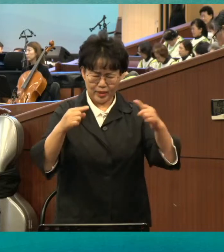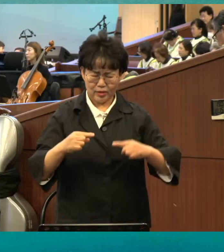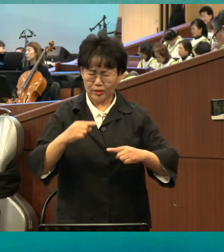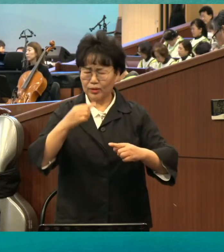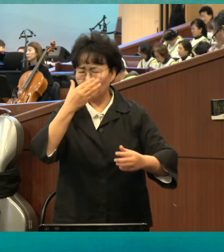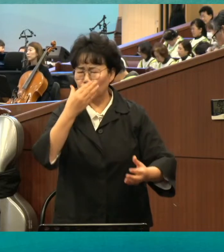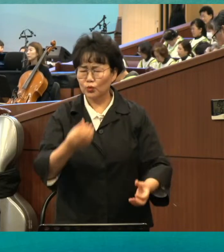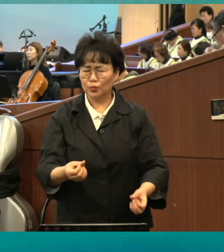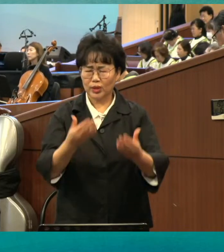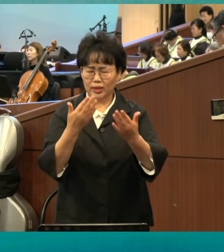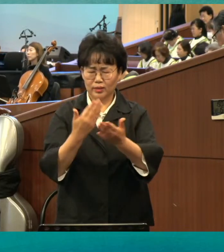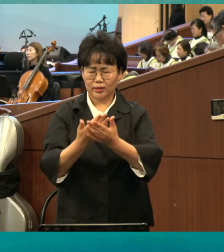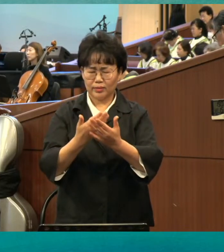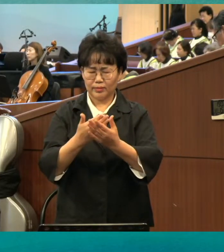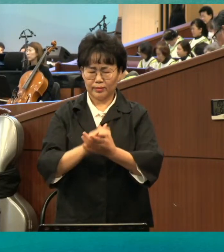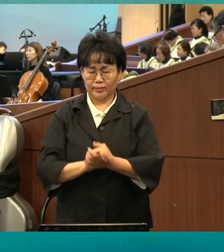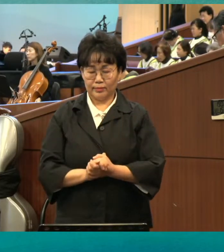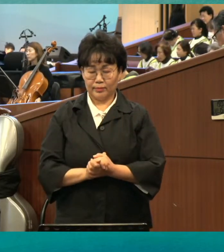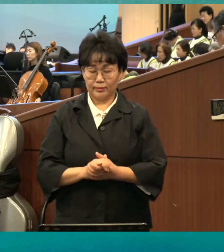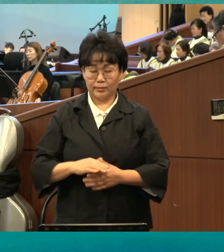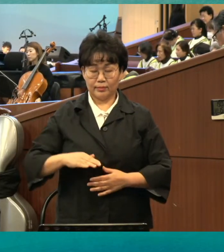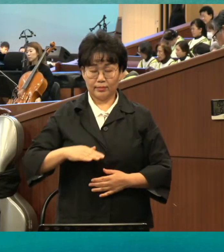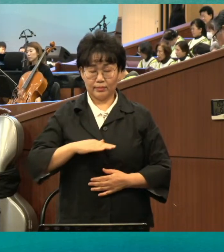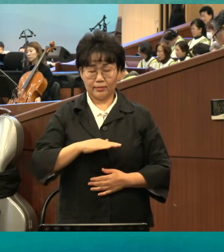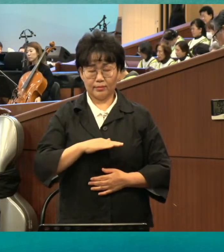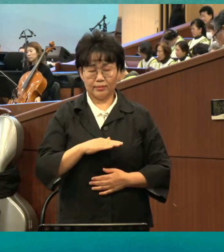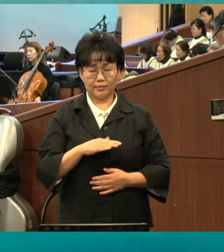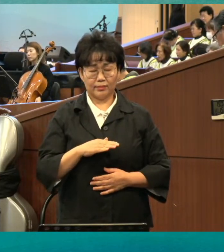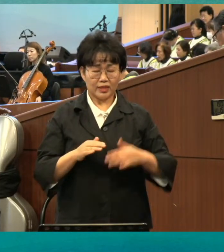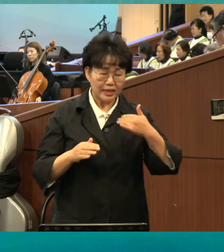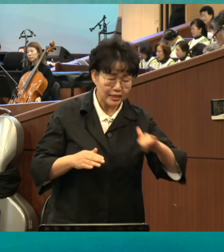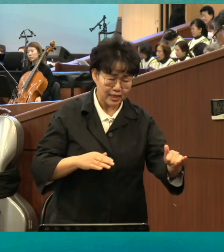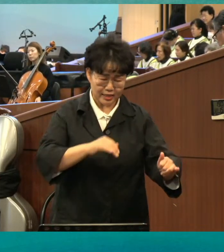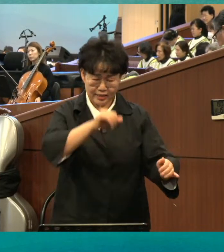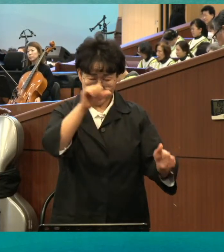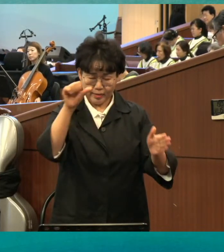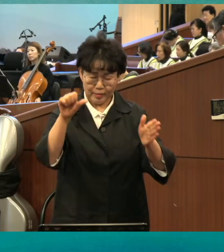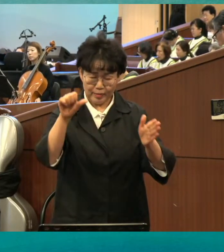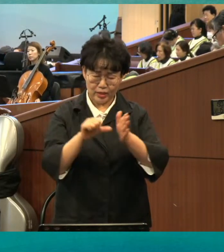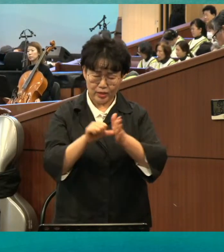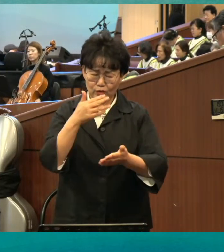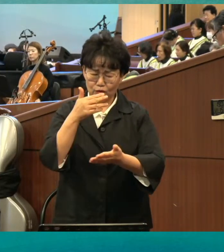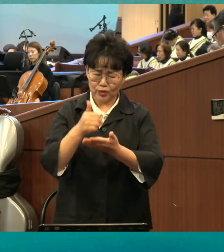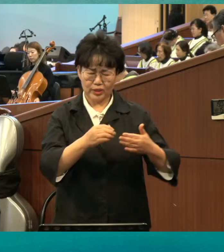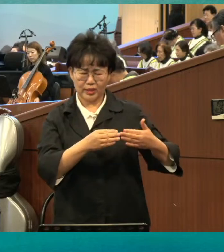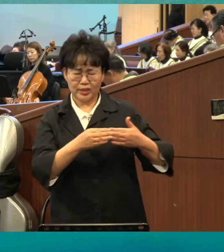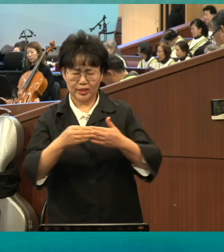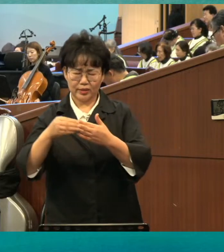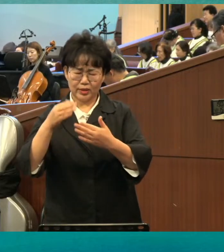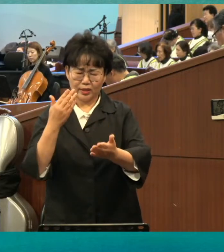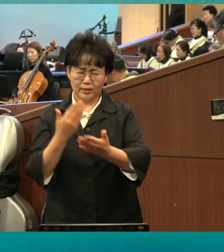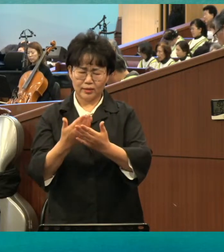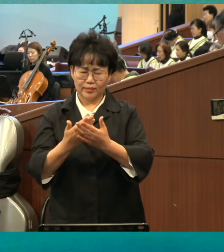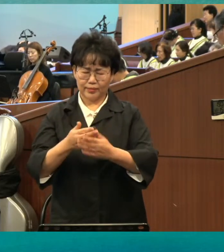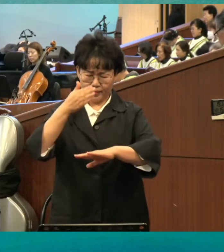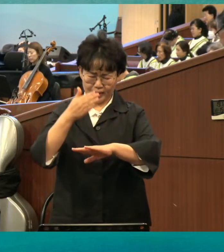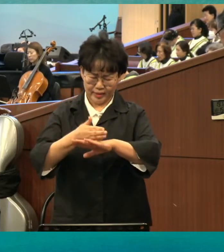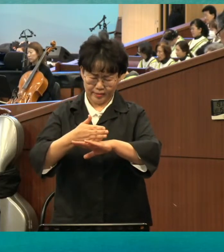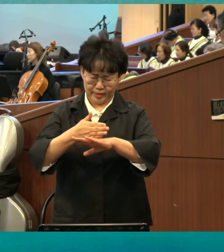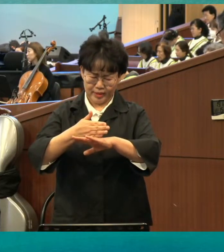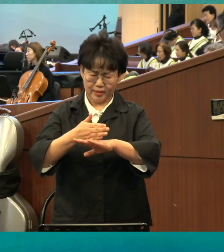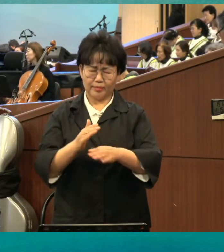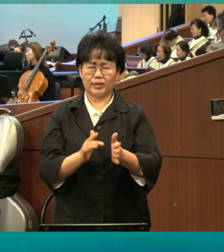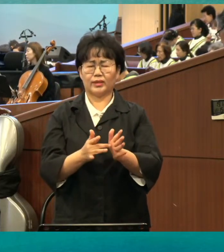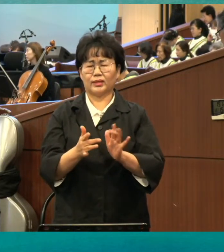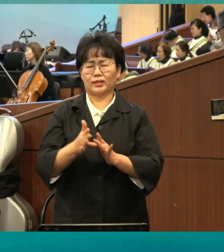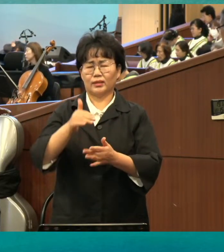주시고 또 이들의 일평생을 주님께서 인도하여 주시옵소서. 감사드리고